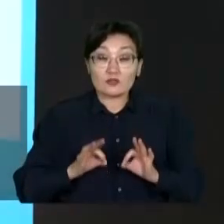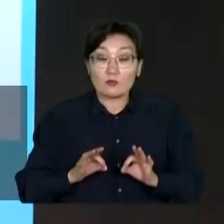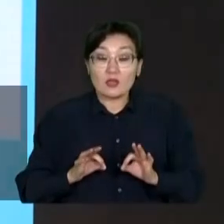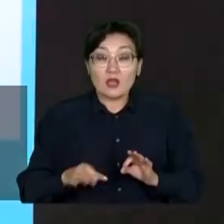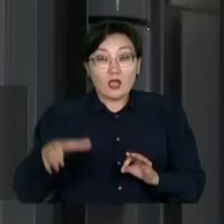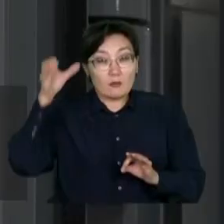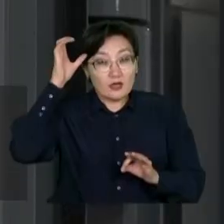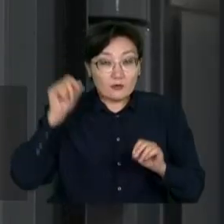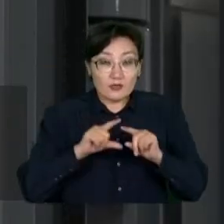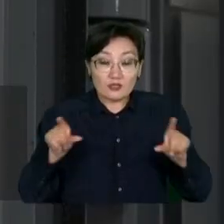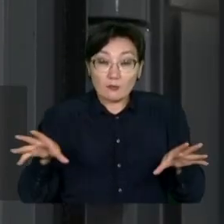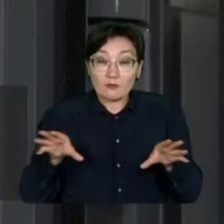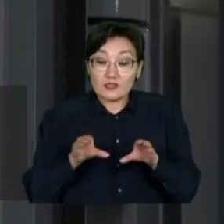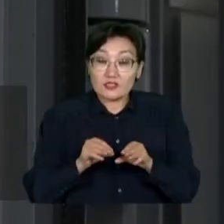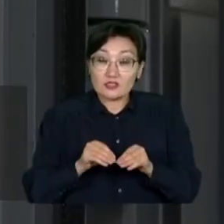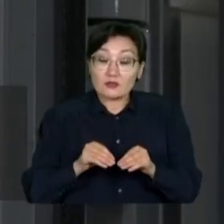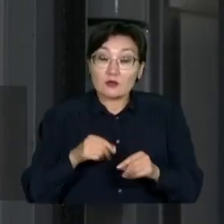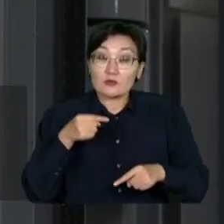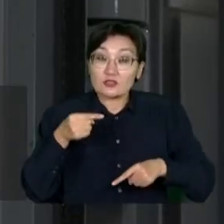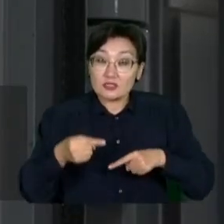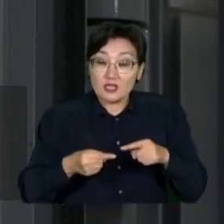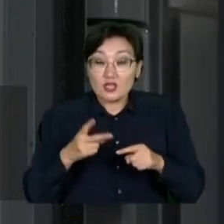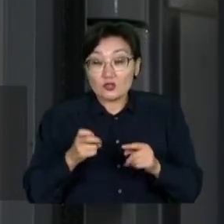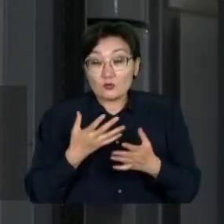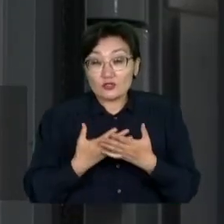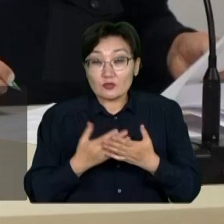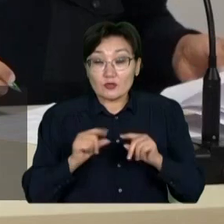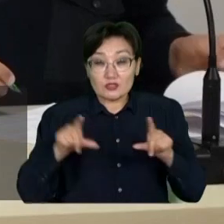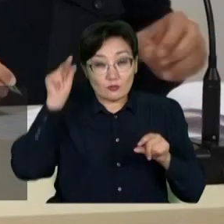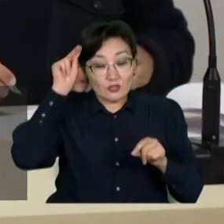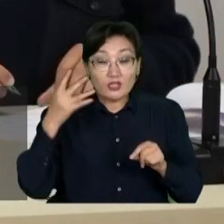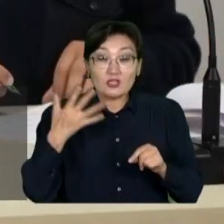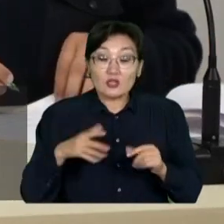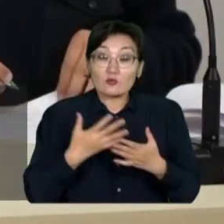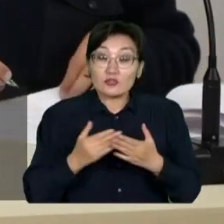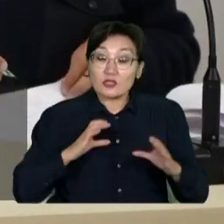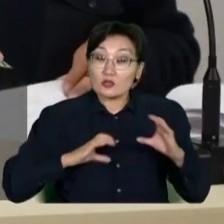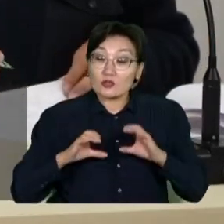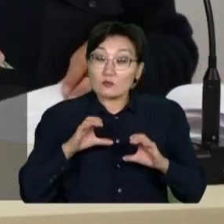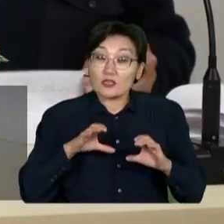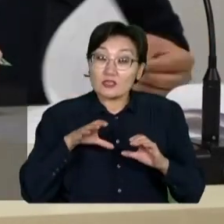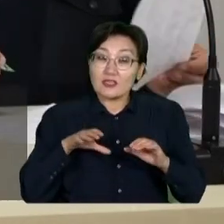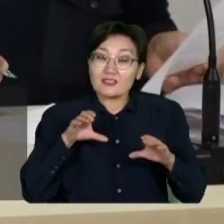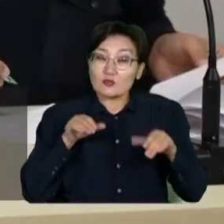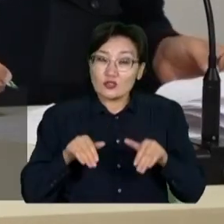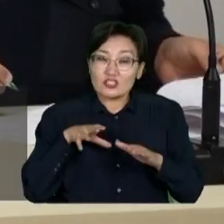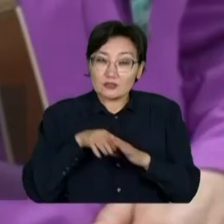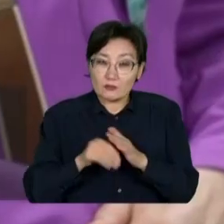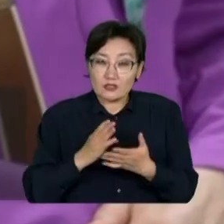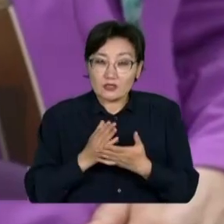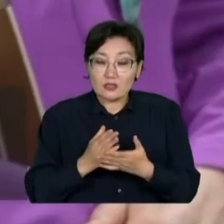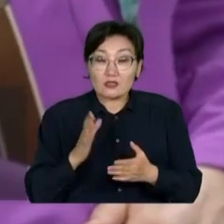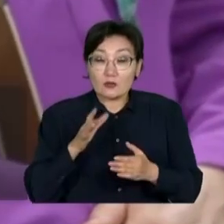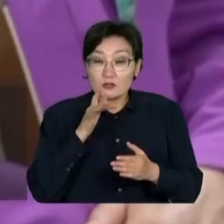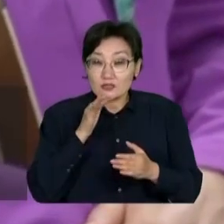білім басқармасының бірлесуінің арқасында 200-ге жуық мектеппен 50-ге жуық колледжге енгізіліпті. Жоба ауқымын кеңейту үшін